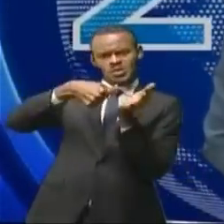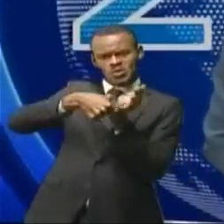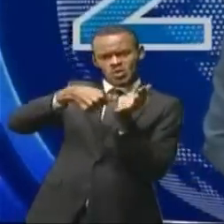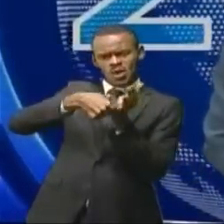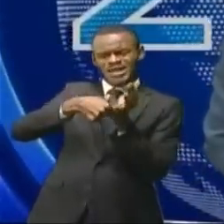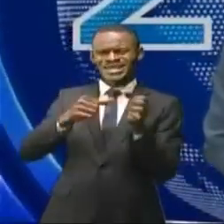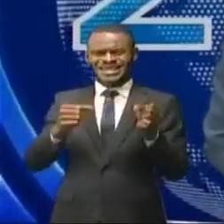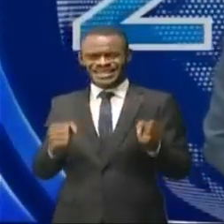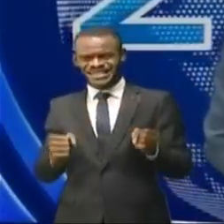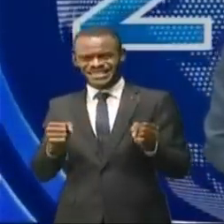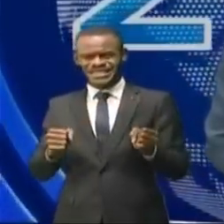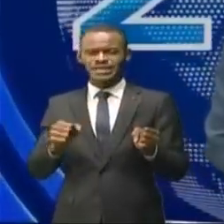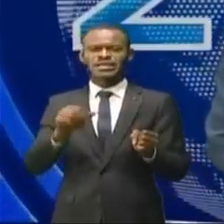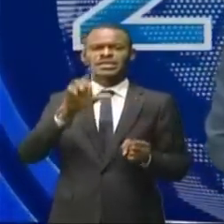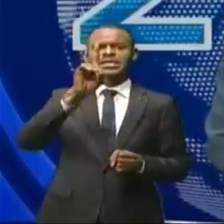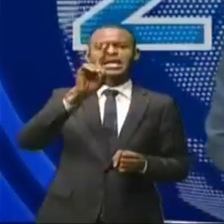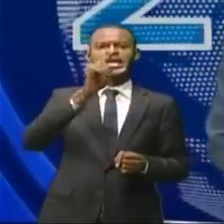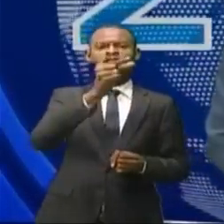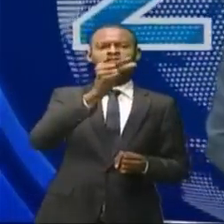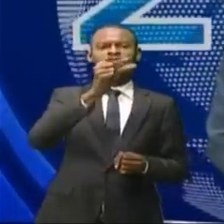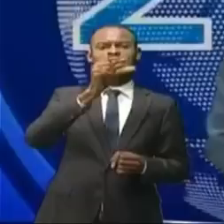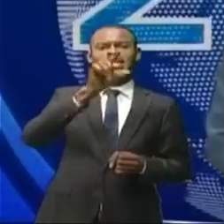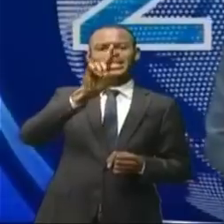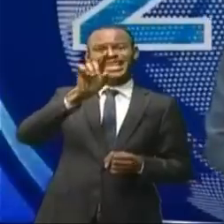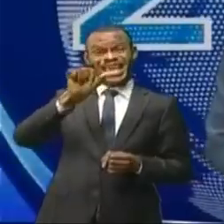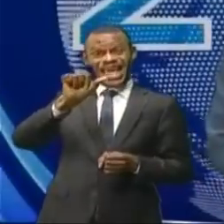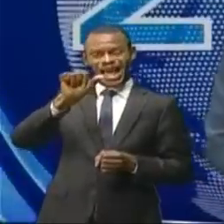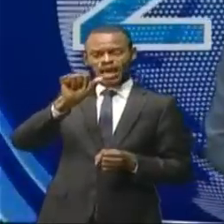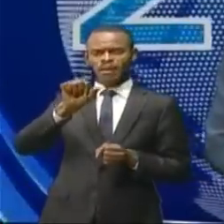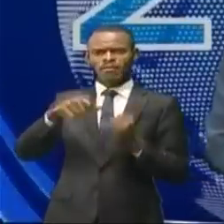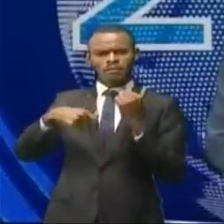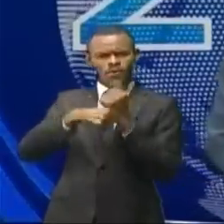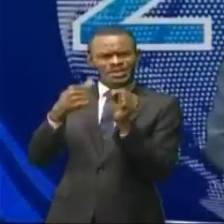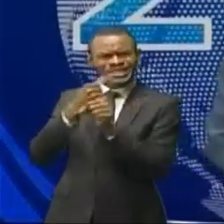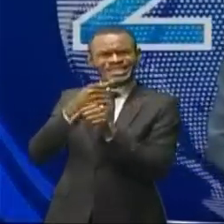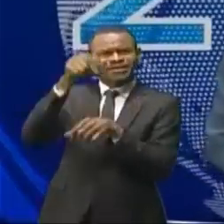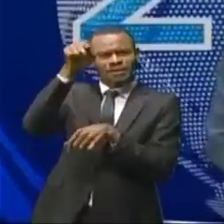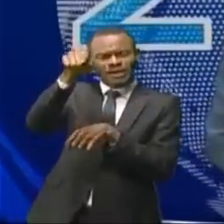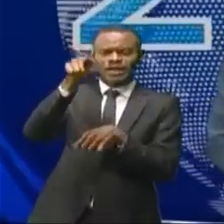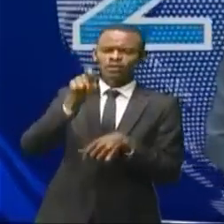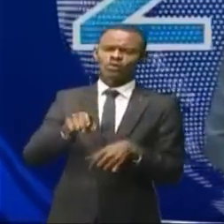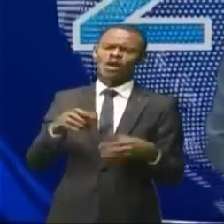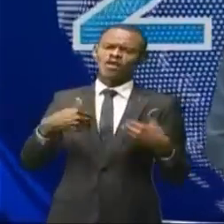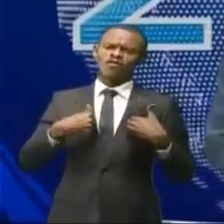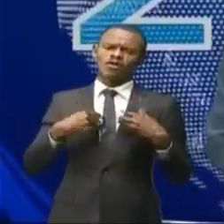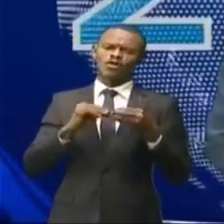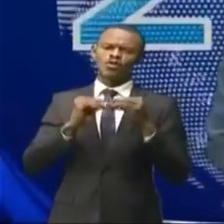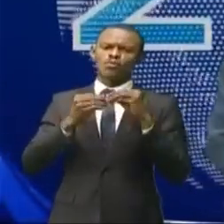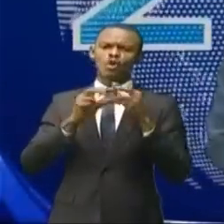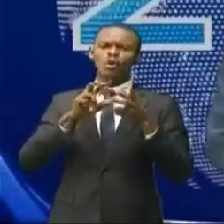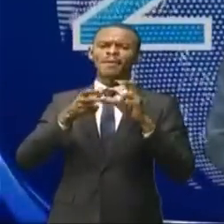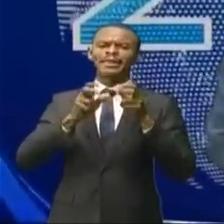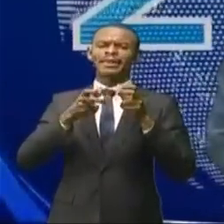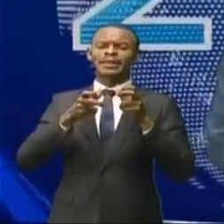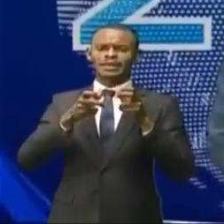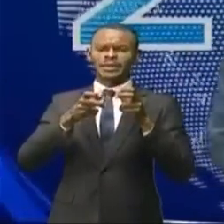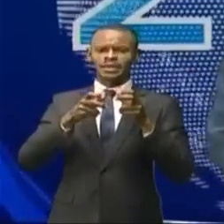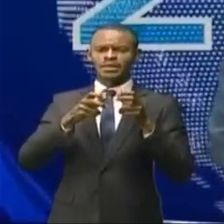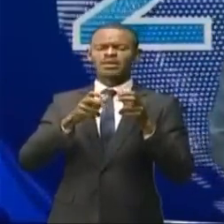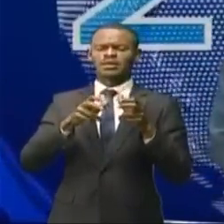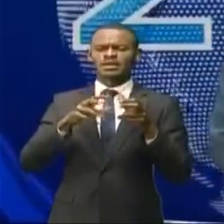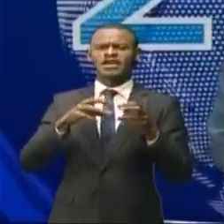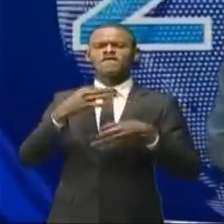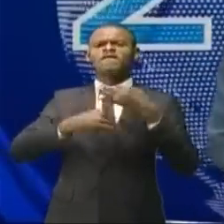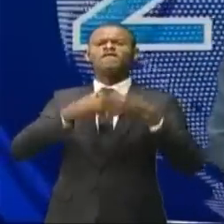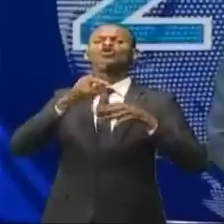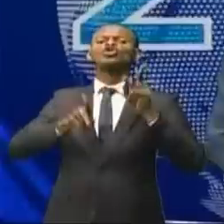numéro matricule du régime général de la Fonction publique pour garantir leur carrière une commission mixte fonction publique DGDA et